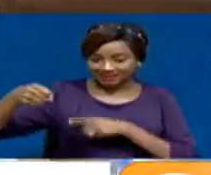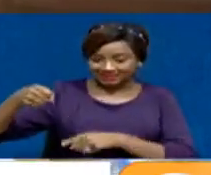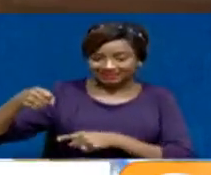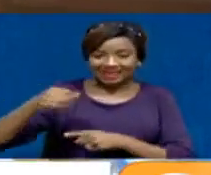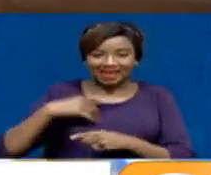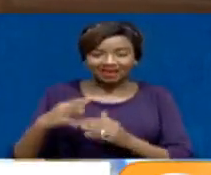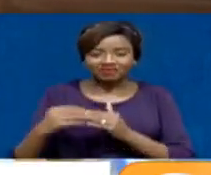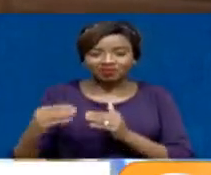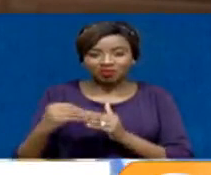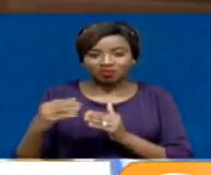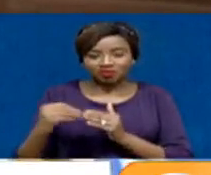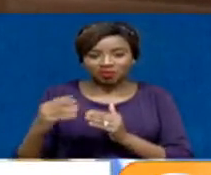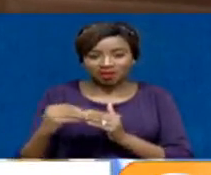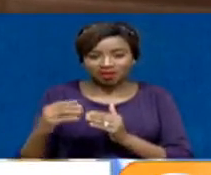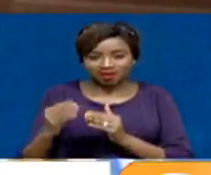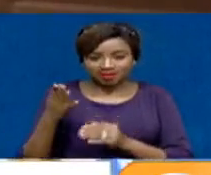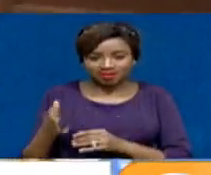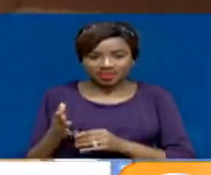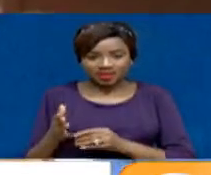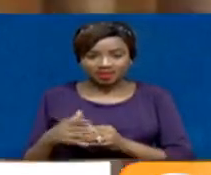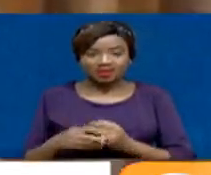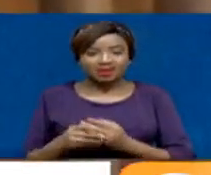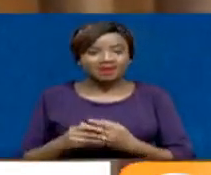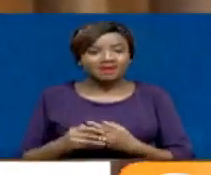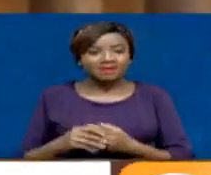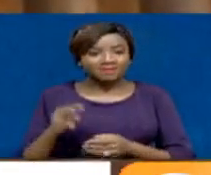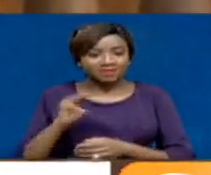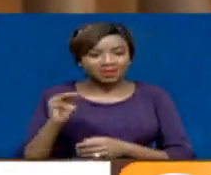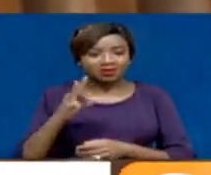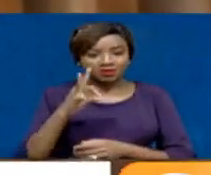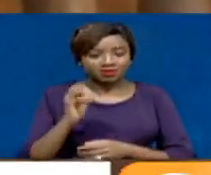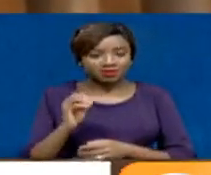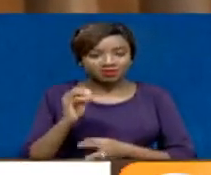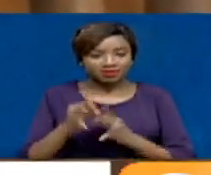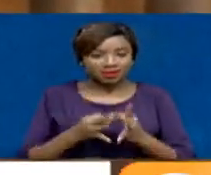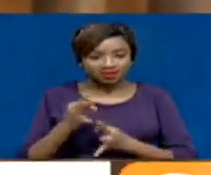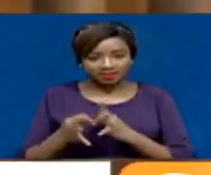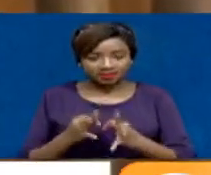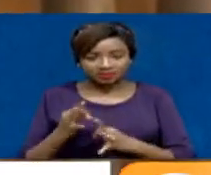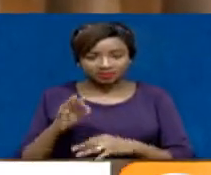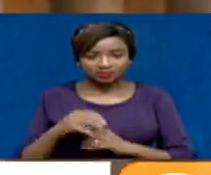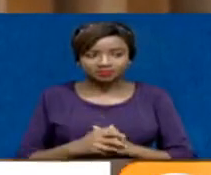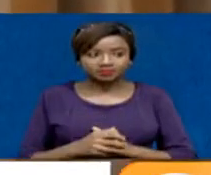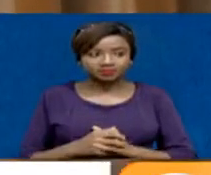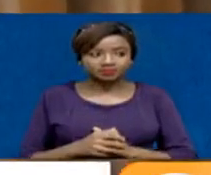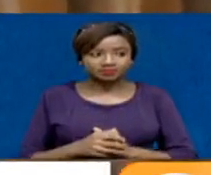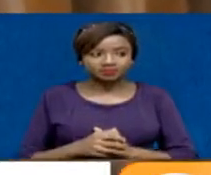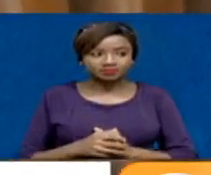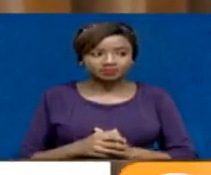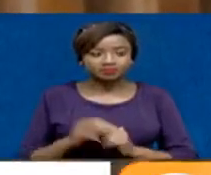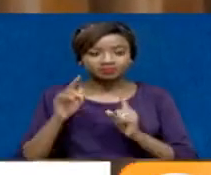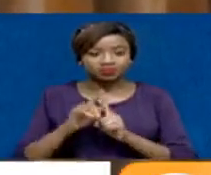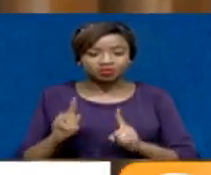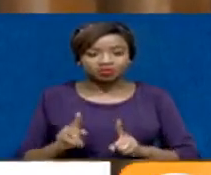ya shilingi milioni 33. Mali hiyo iliyoibiwa ikiwa inamilikiwa na Atog Amos Agok Juak.